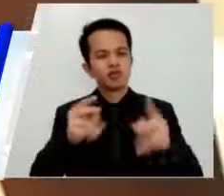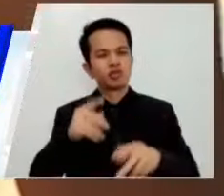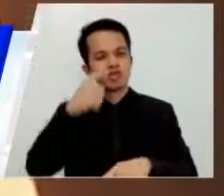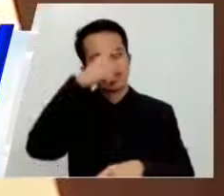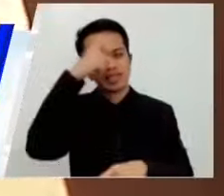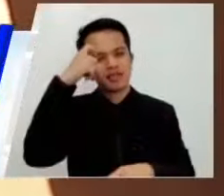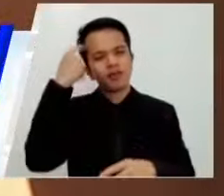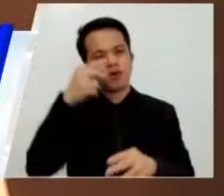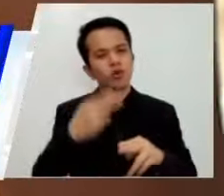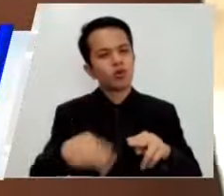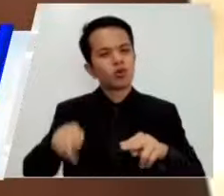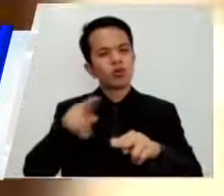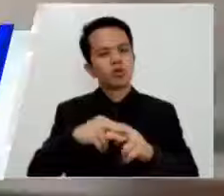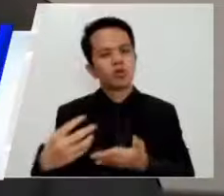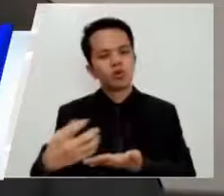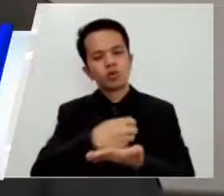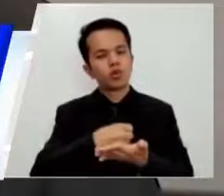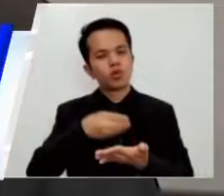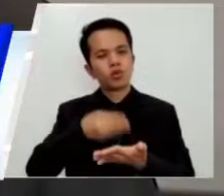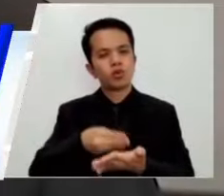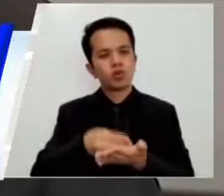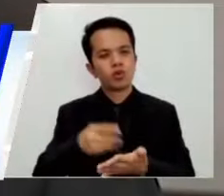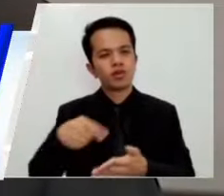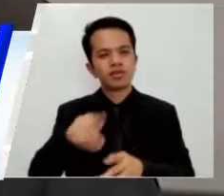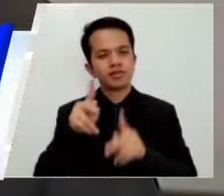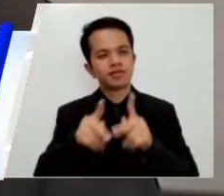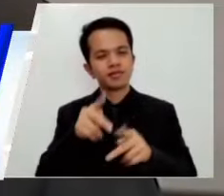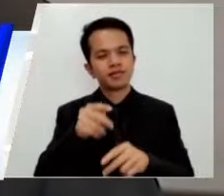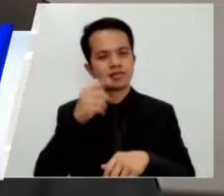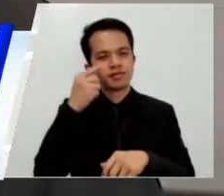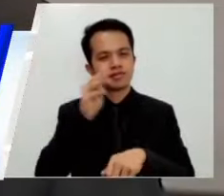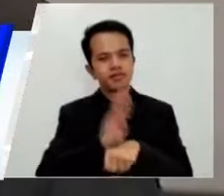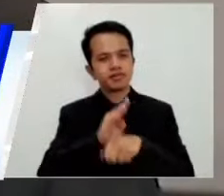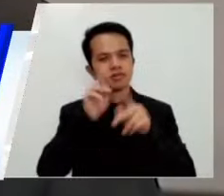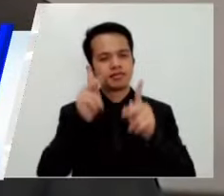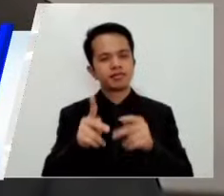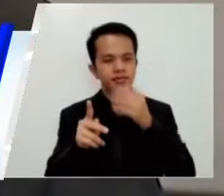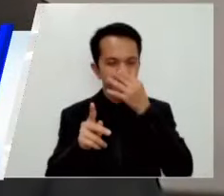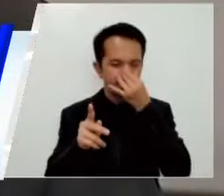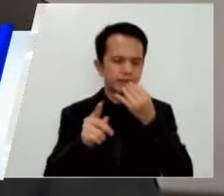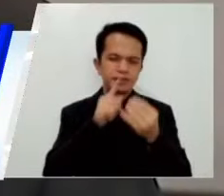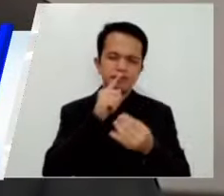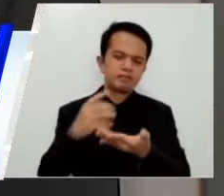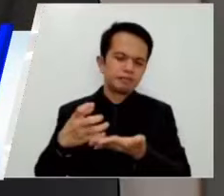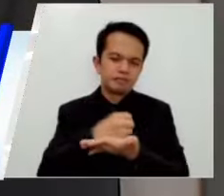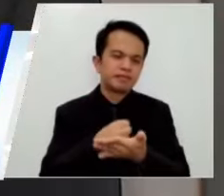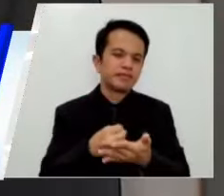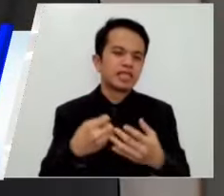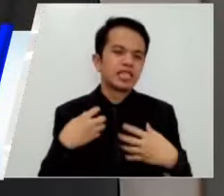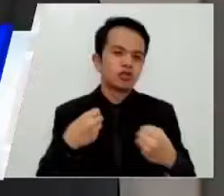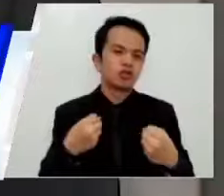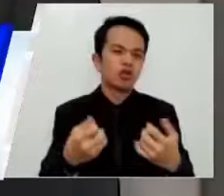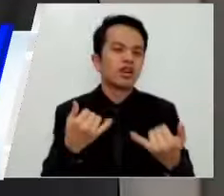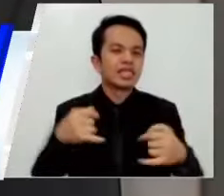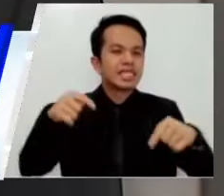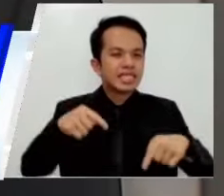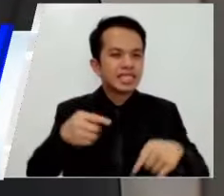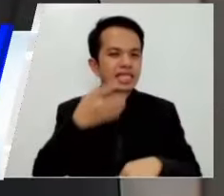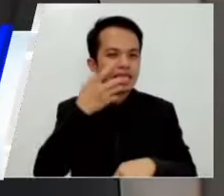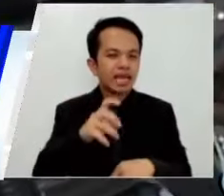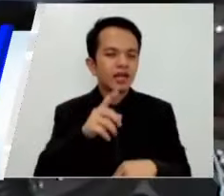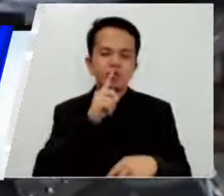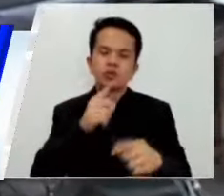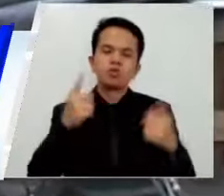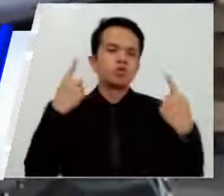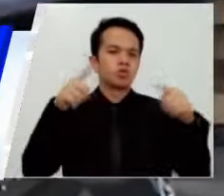kita ang entrepreneurs. Malakas kasi yung benta, yung tinda. Pag ganitong panahon, talagang nagbo-boom yun. Nandun doon yung